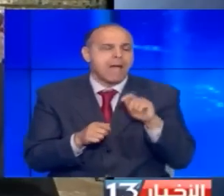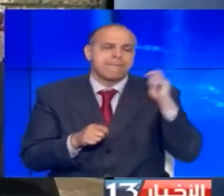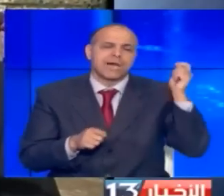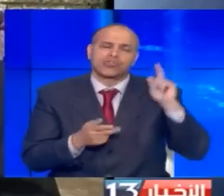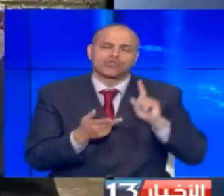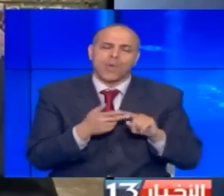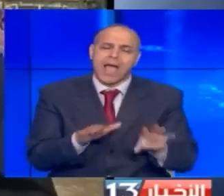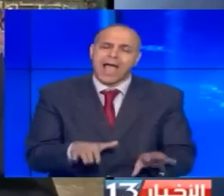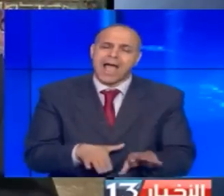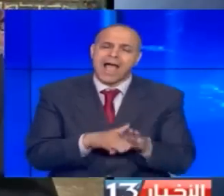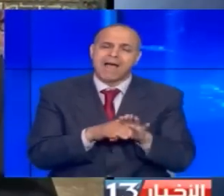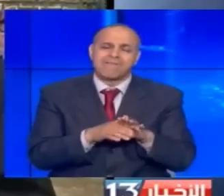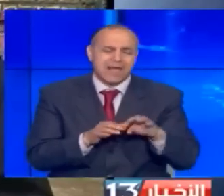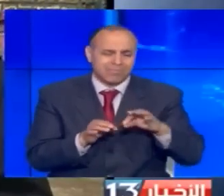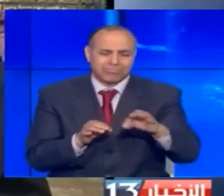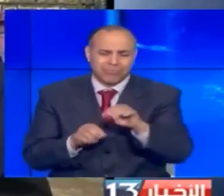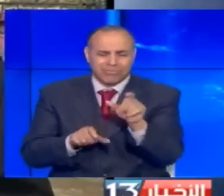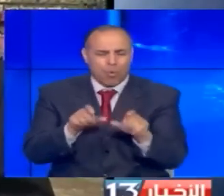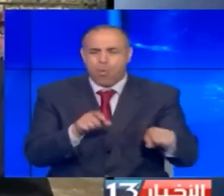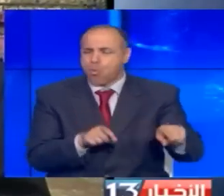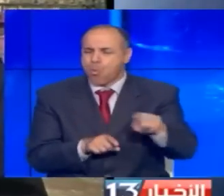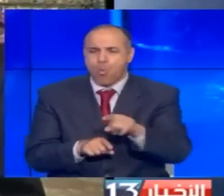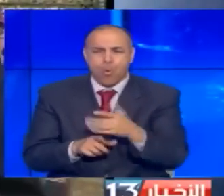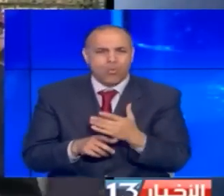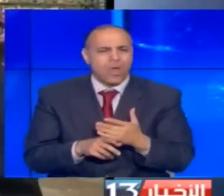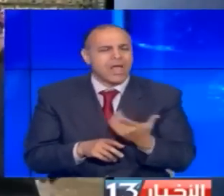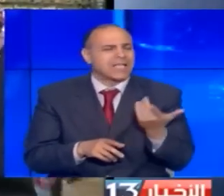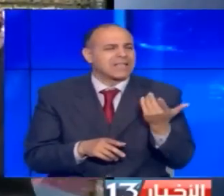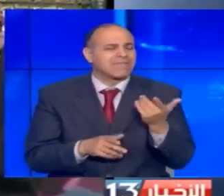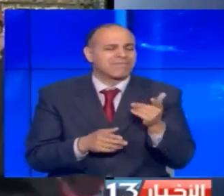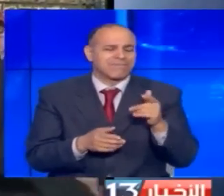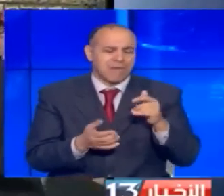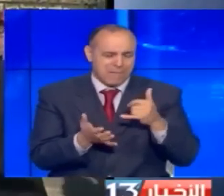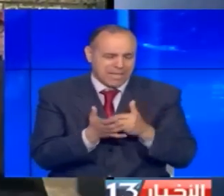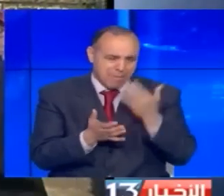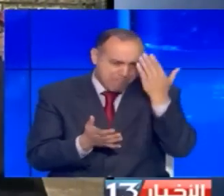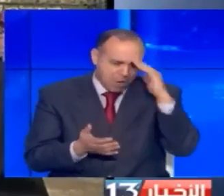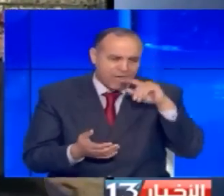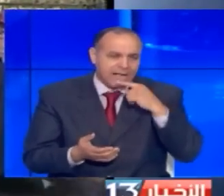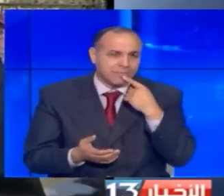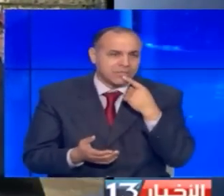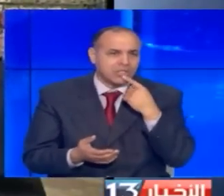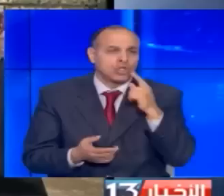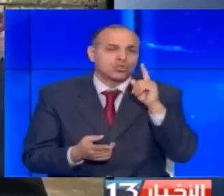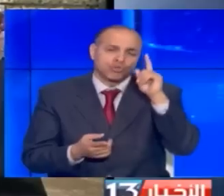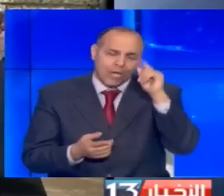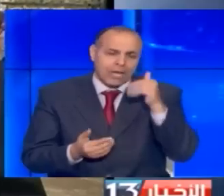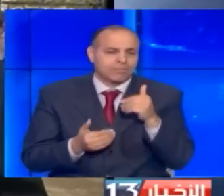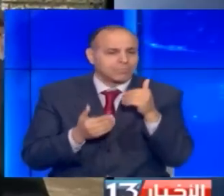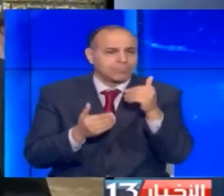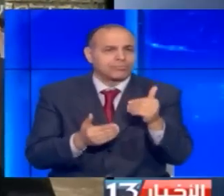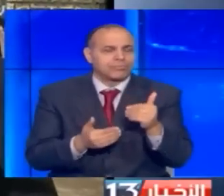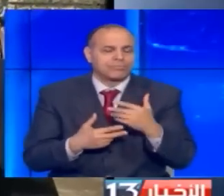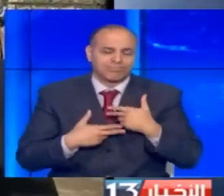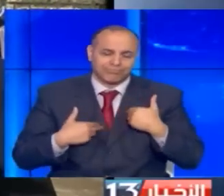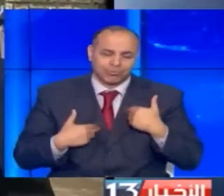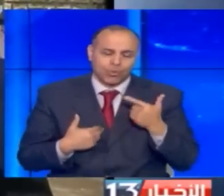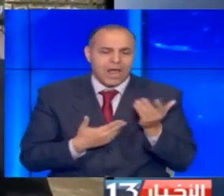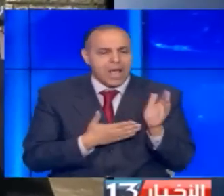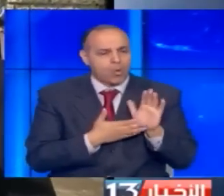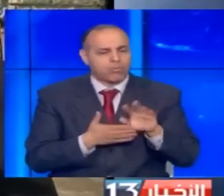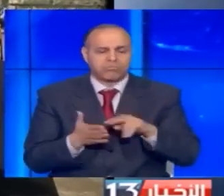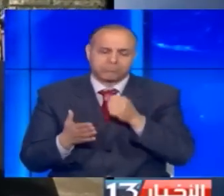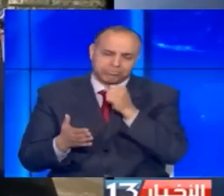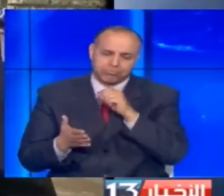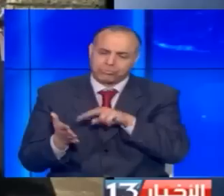يعني احتفال للبلده وللاهالي وعرس الزارات، وان شاء الله وان شاء الله الناس بمناسبه عطله زاده تتفرهدوا فيها عروض